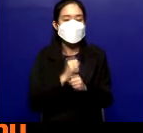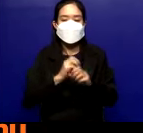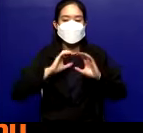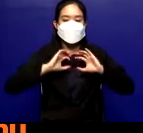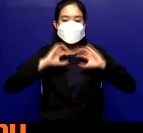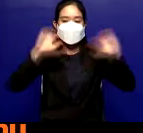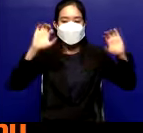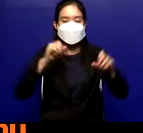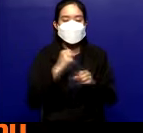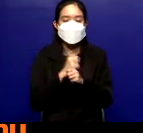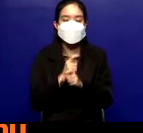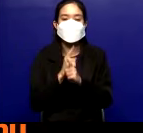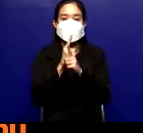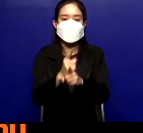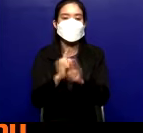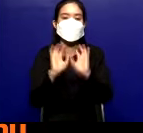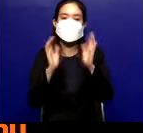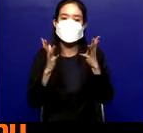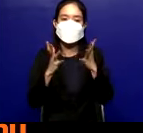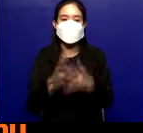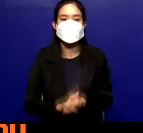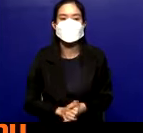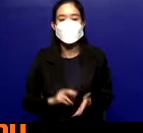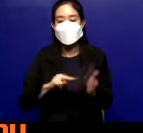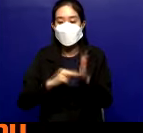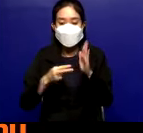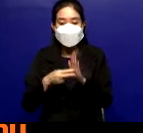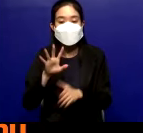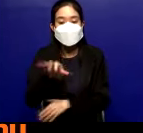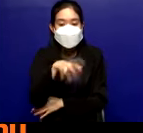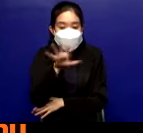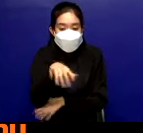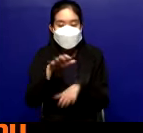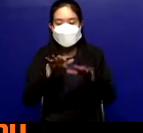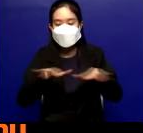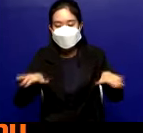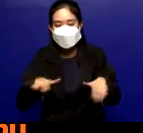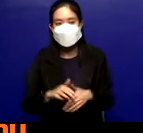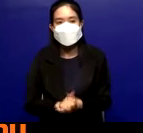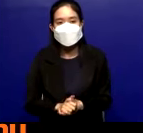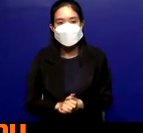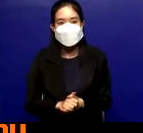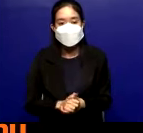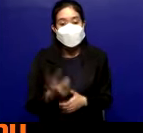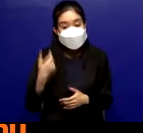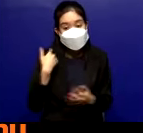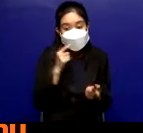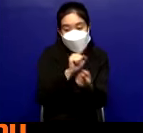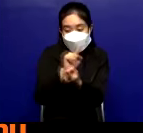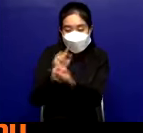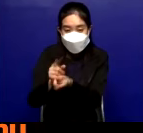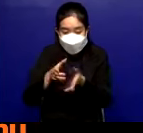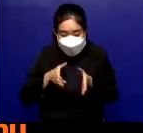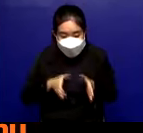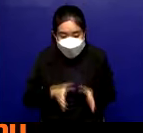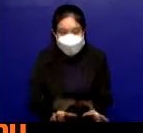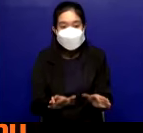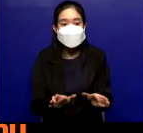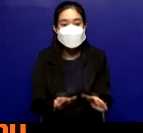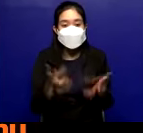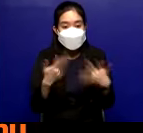ยค่ะเหมือนหลอกเด็กไปวันๆไหนคะเกิดปั๊บรับแสนเห็นมีแต่เกิดตอนนี้มีหนี้เป็น